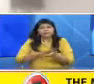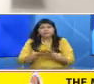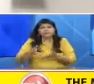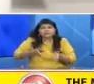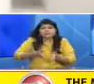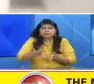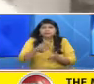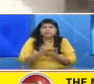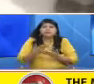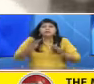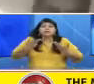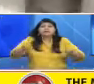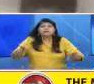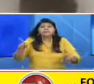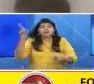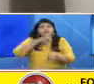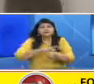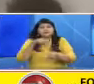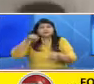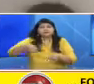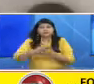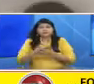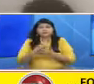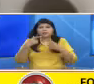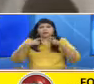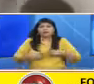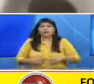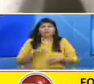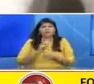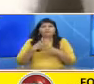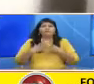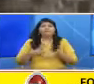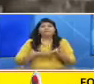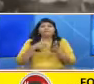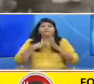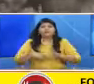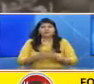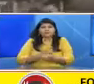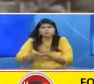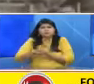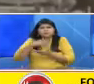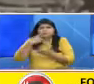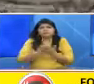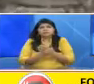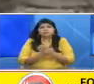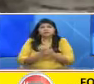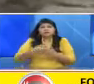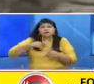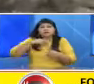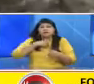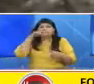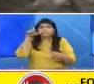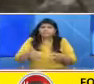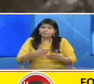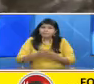चुना, स्वतंत्रता के लिए, मानवीय मूल्यों के जतन के लिए, व्यक्तित्व के मूल तत्व को